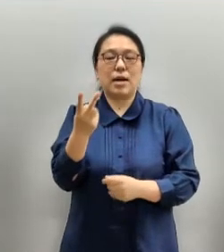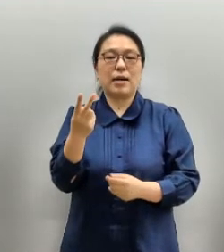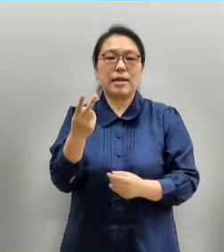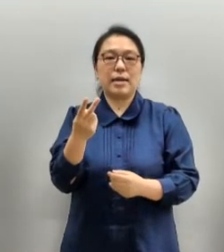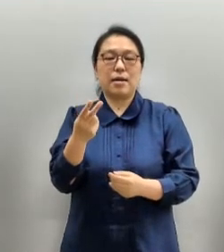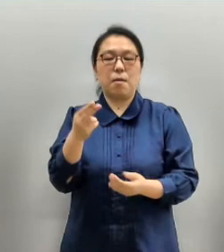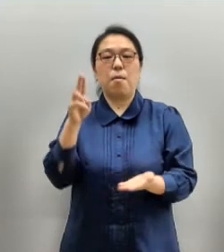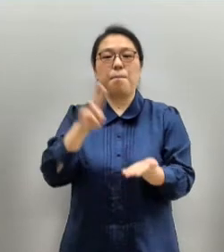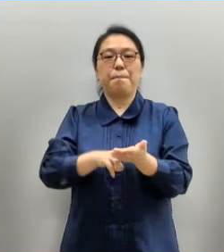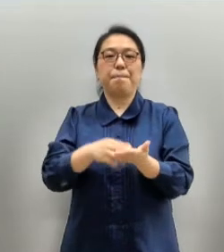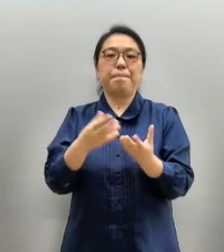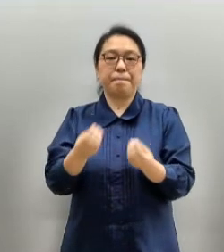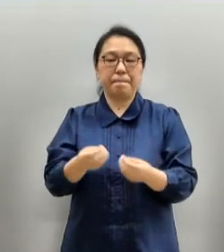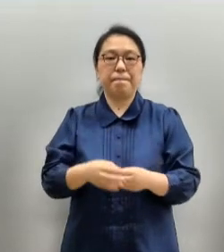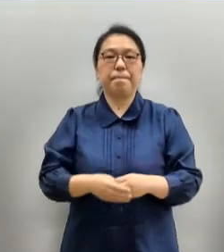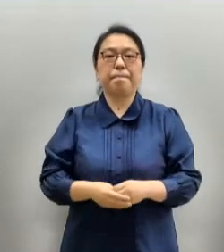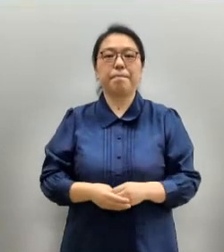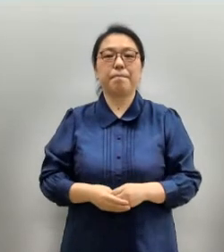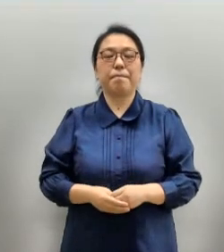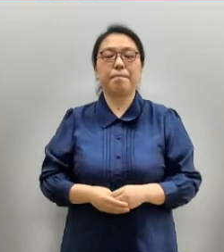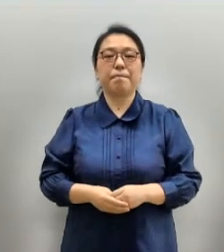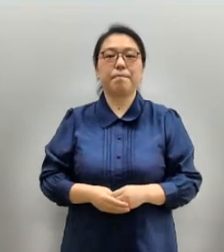人事案を議決いただきました。